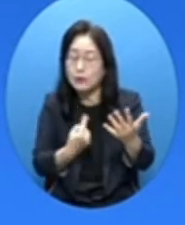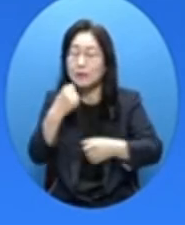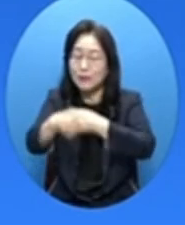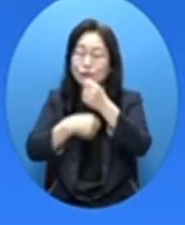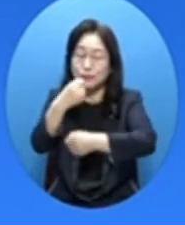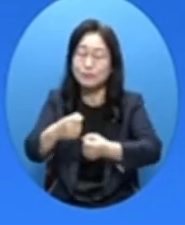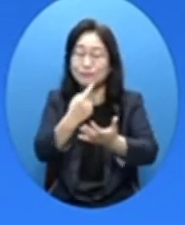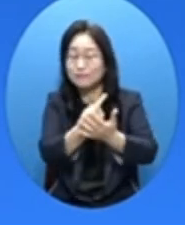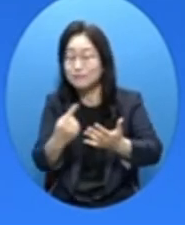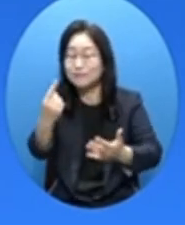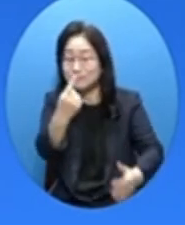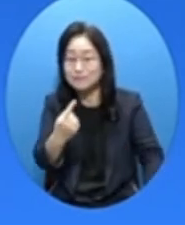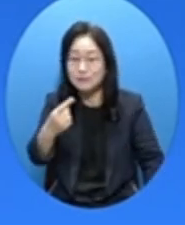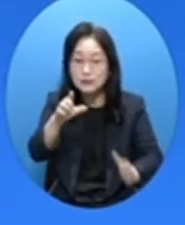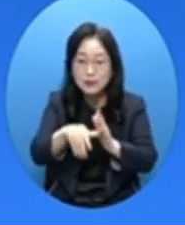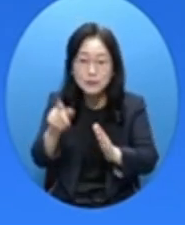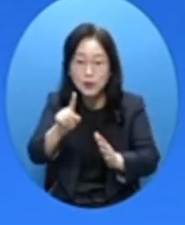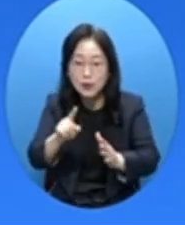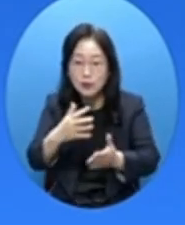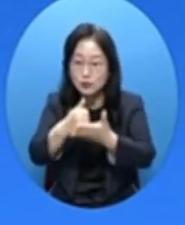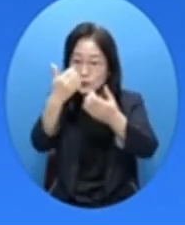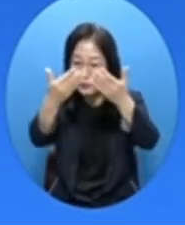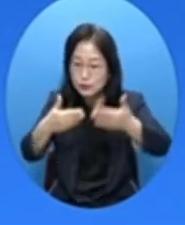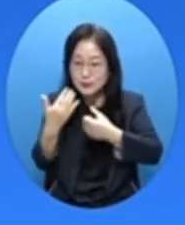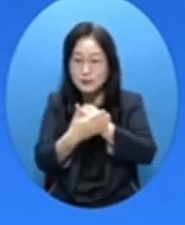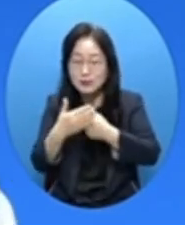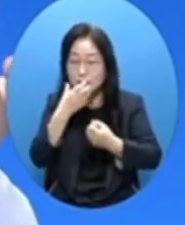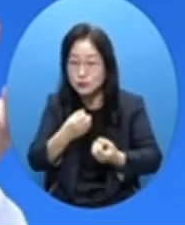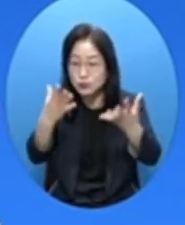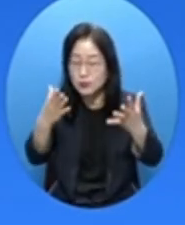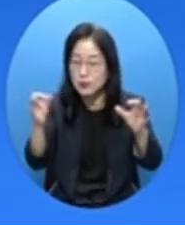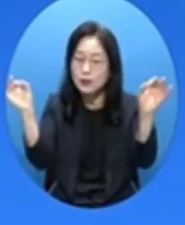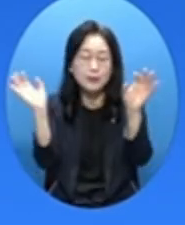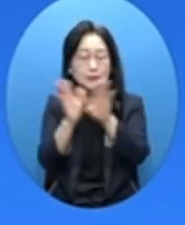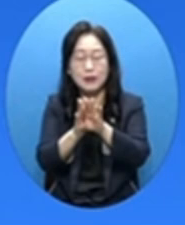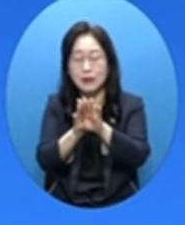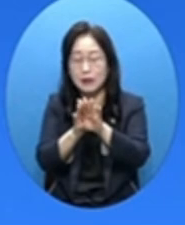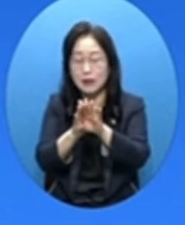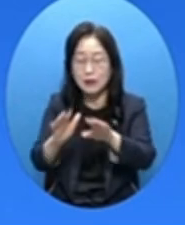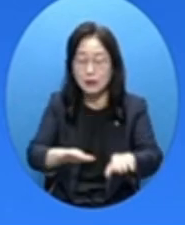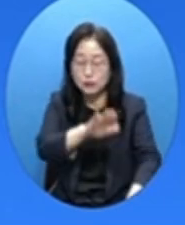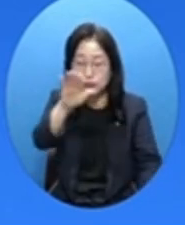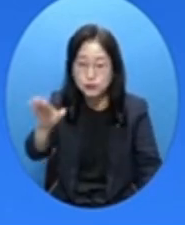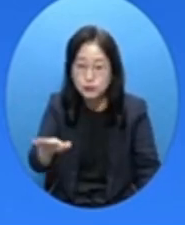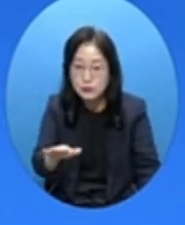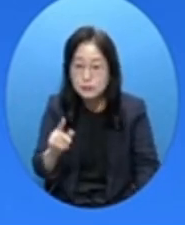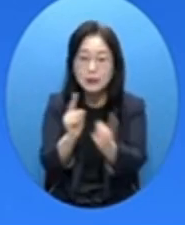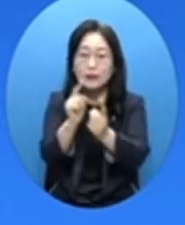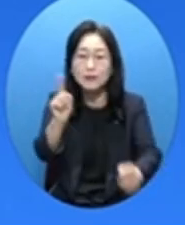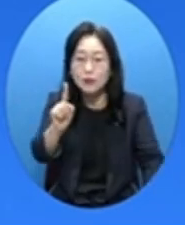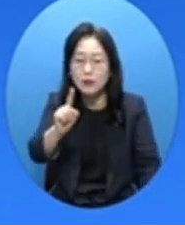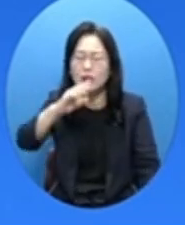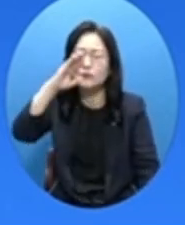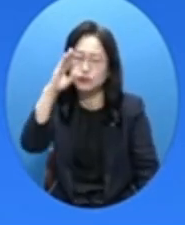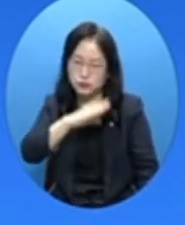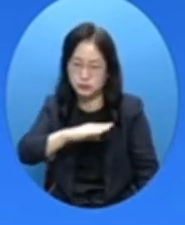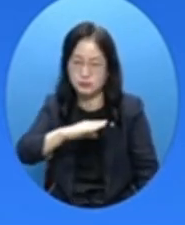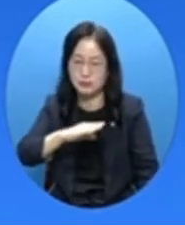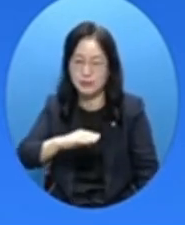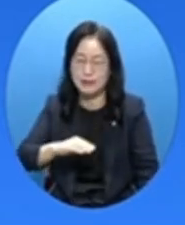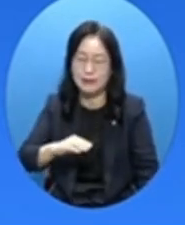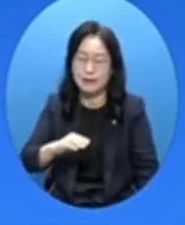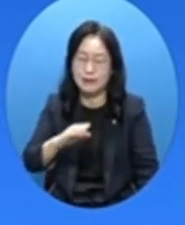모든 주님의 주인 은혜 축복의 모습이 다 사라지고 나서 우리를 기다리는 것은 흉년